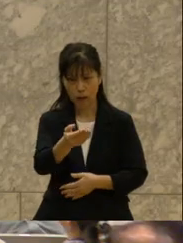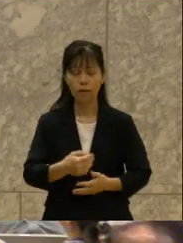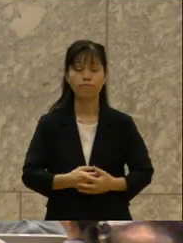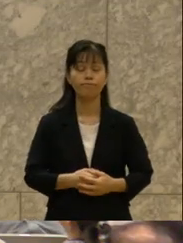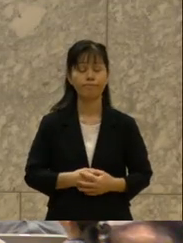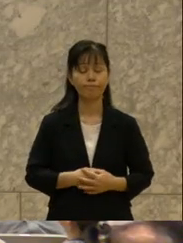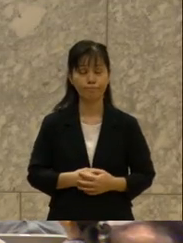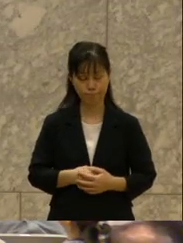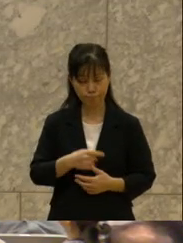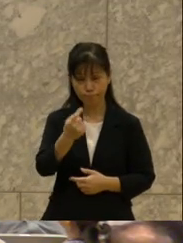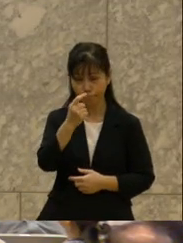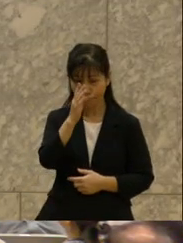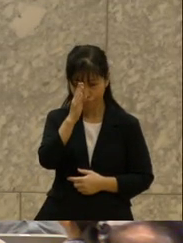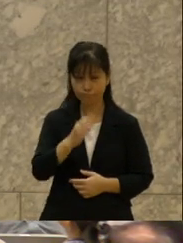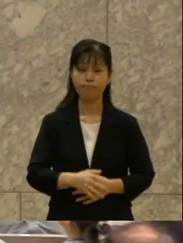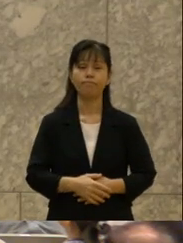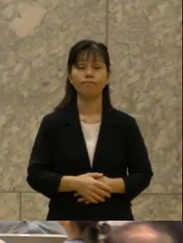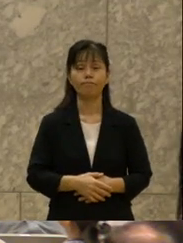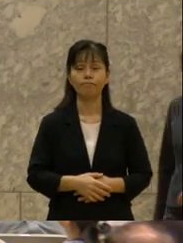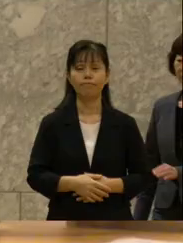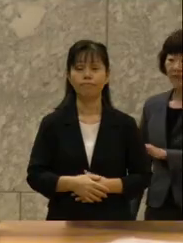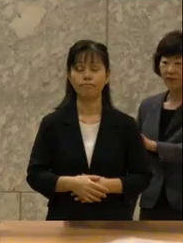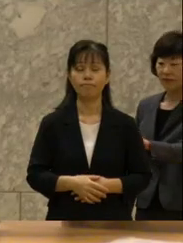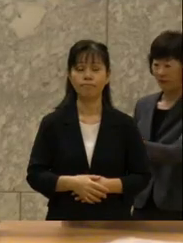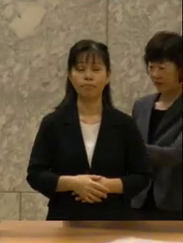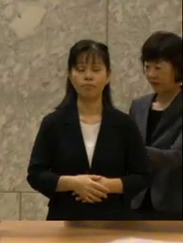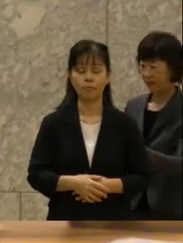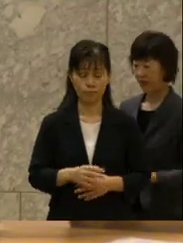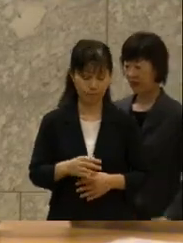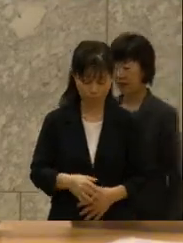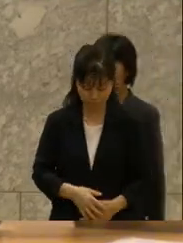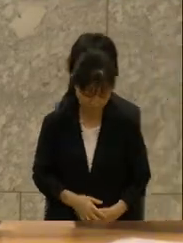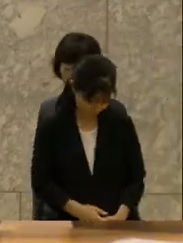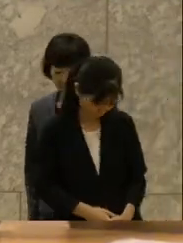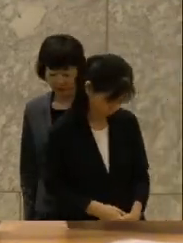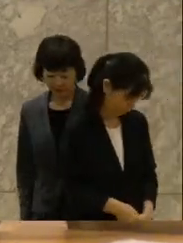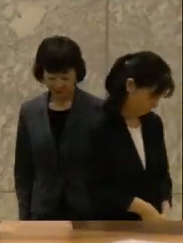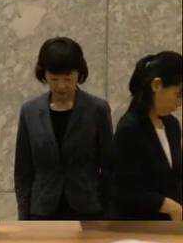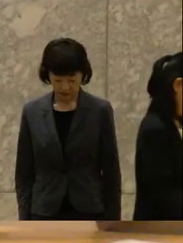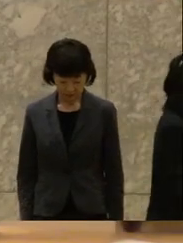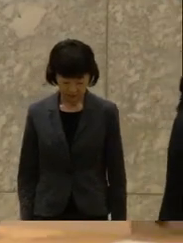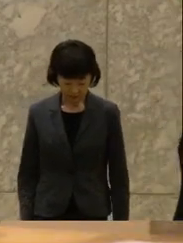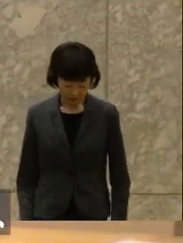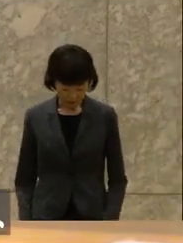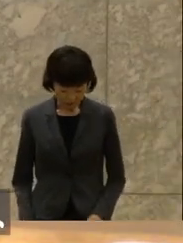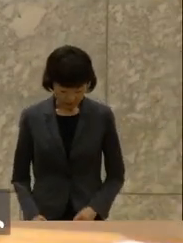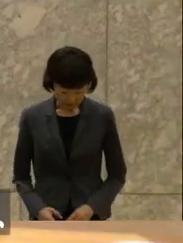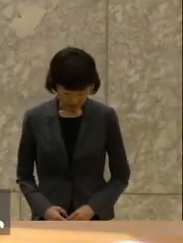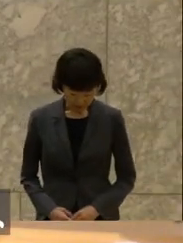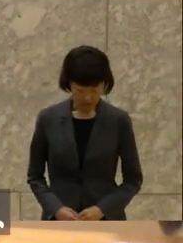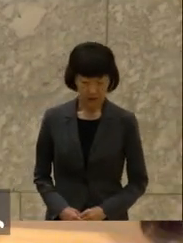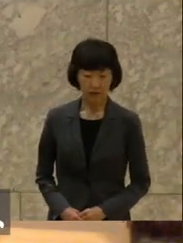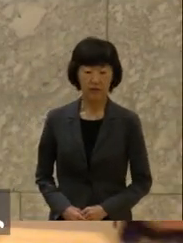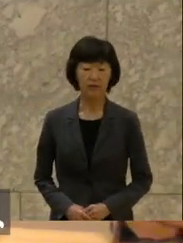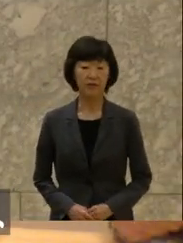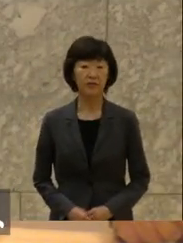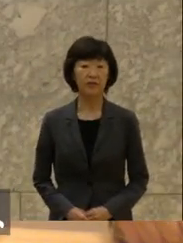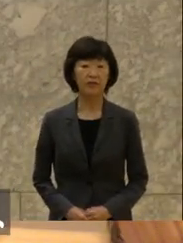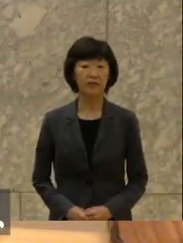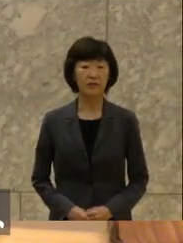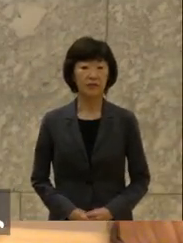それを教えていただきたいと思いますスポーツだけではないんですけれども何でもそうですが